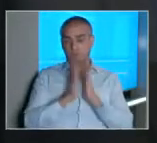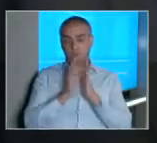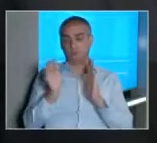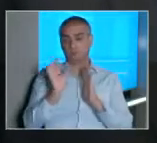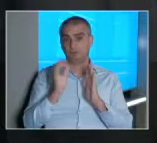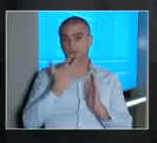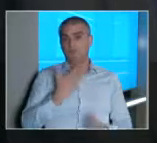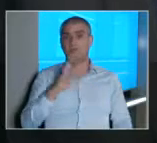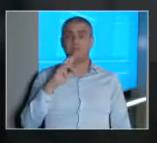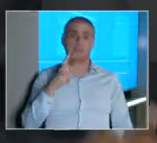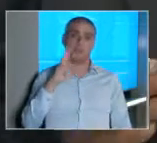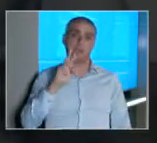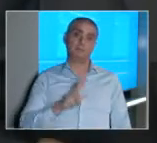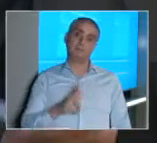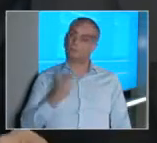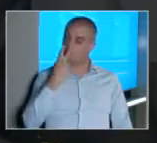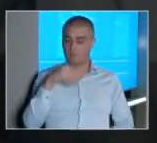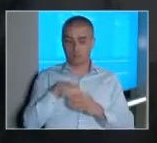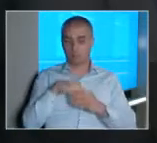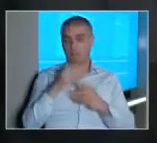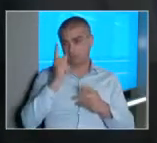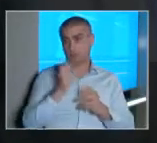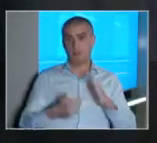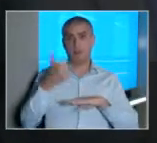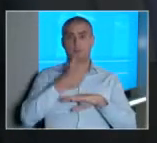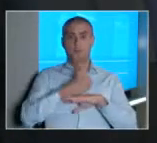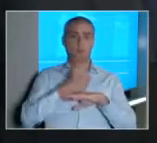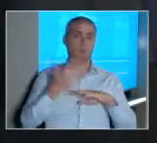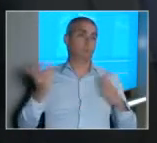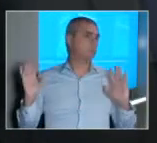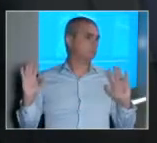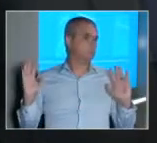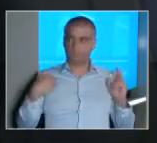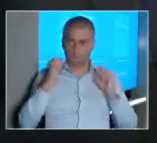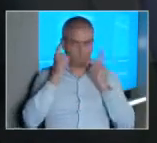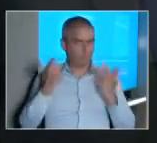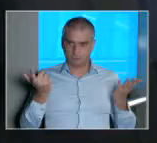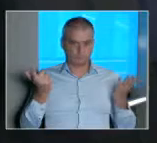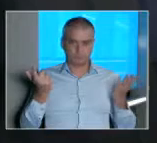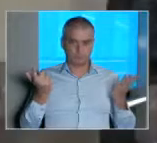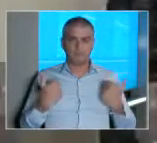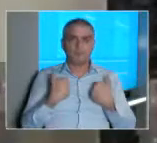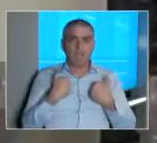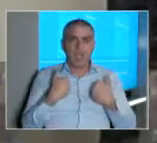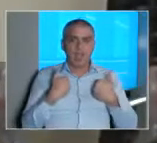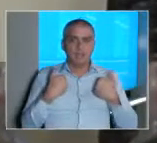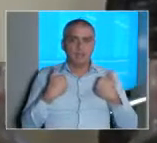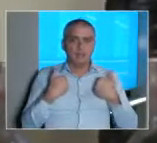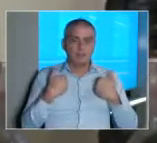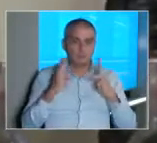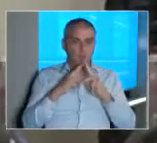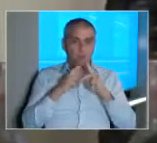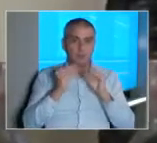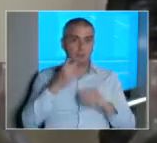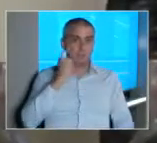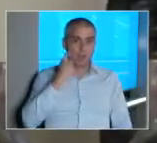16% של הרב רפי פרץ. אז אולי אלקטורלית היא כן צריכה לעמוד בראש. אני לא מתפלא, אני לא אתפלא. תראה, אני בפגישות שלי